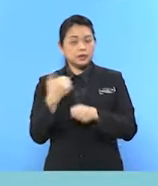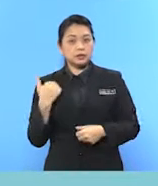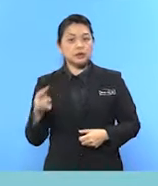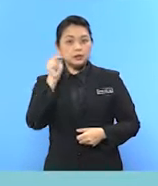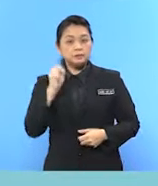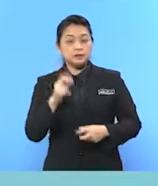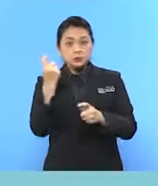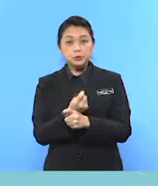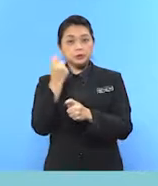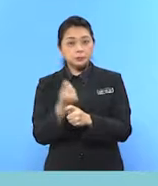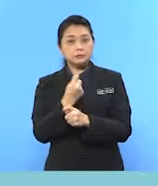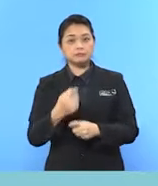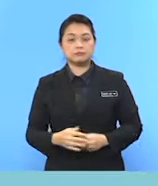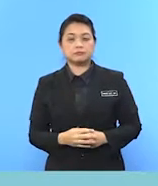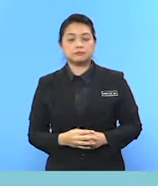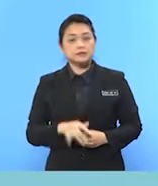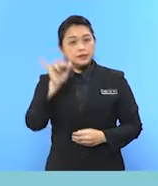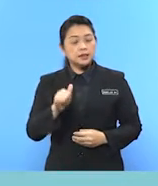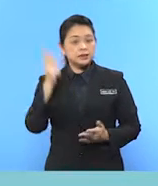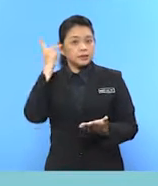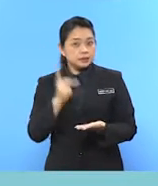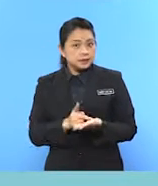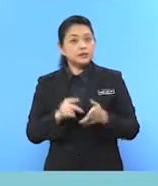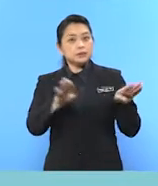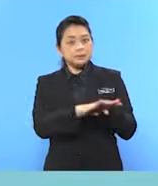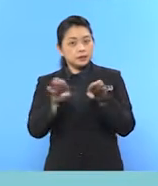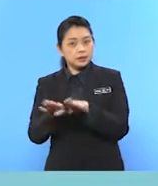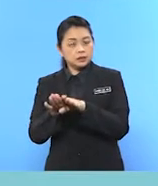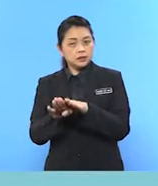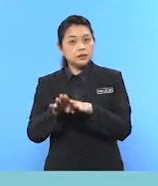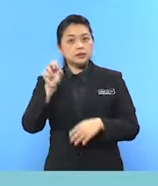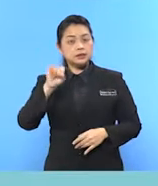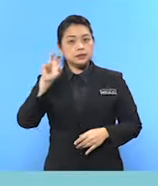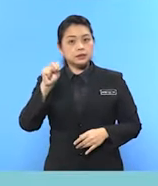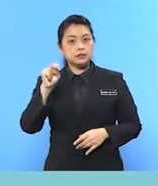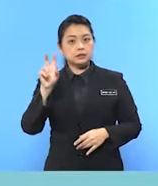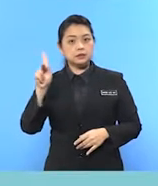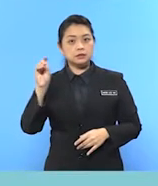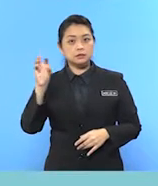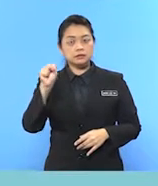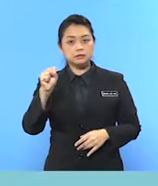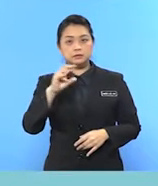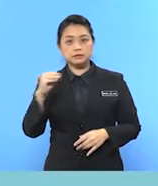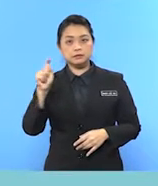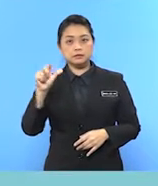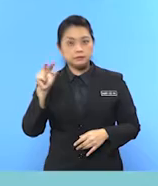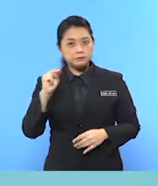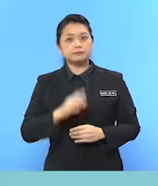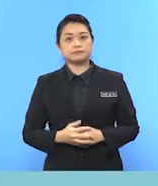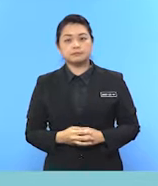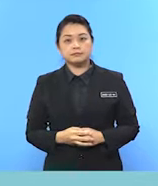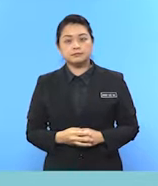ialah nisbah trigonometri yang dikenali sebagai sinus, kosinus dan tangent.